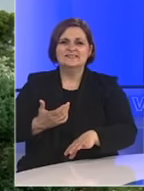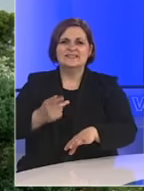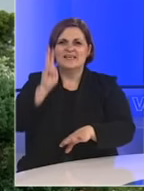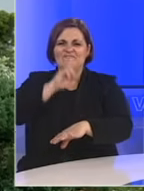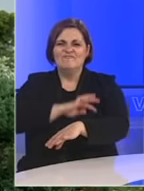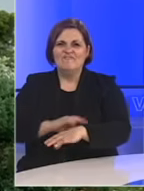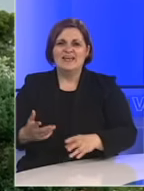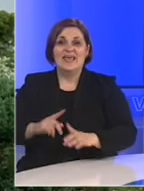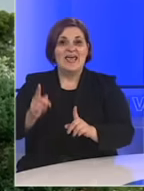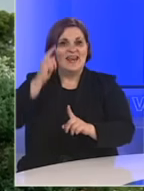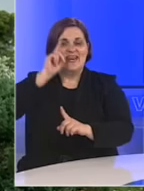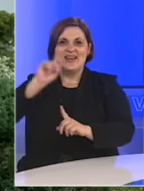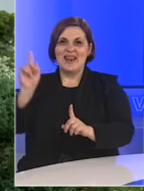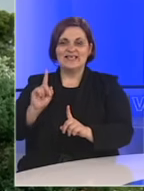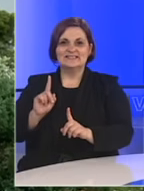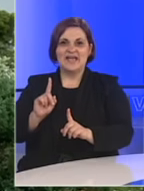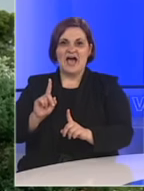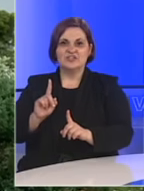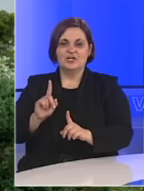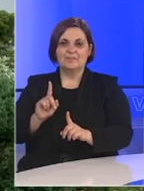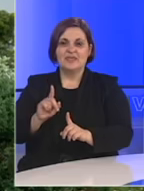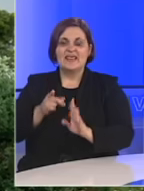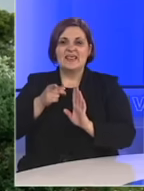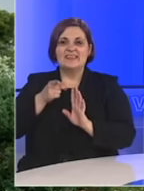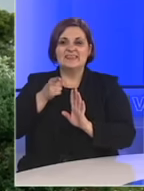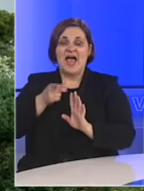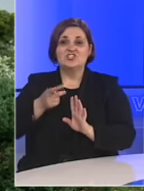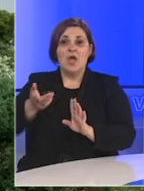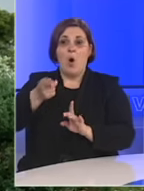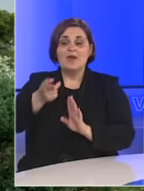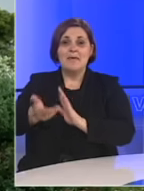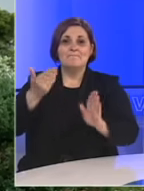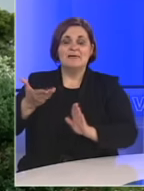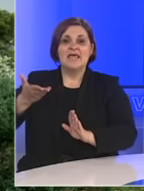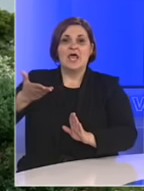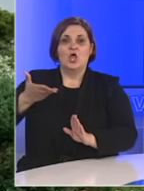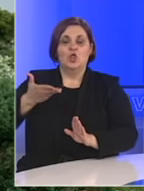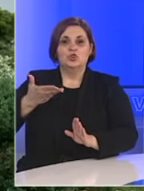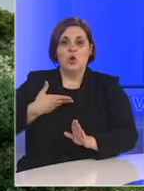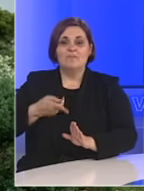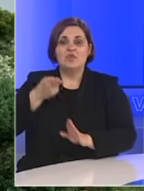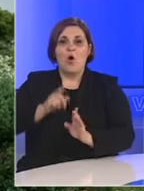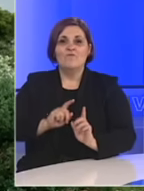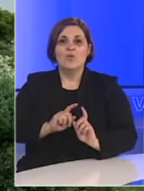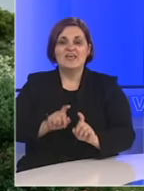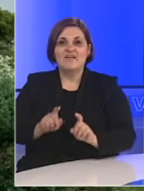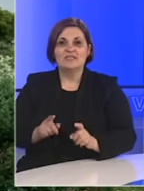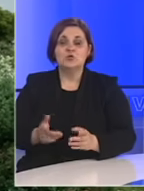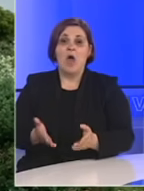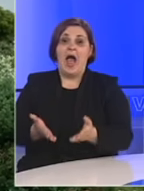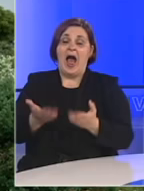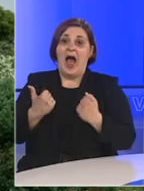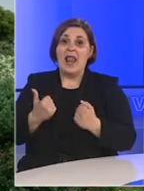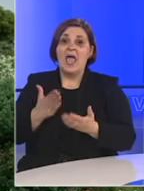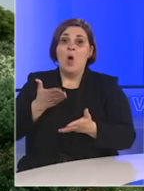oboljenja ne znači da će prije dobiti ovu infekciju, ali